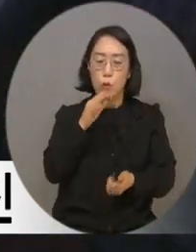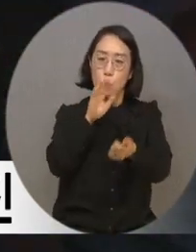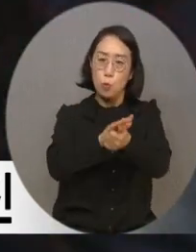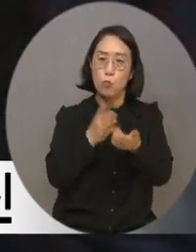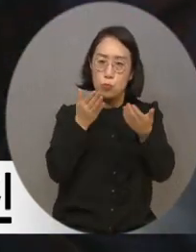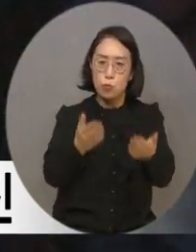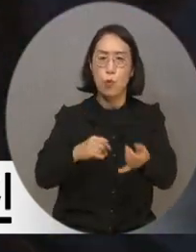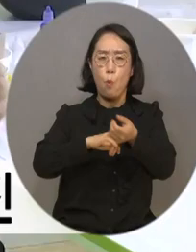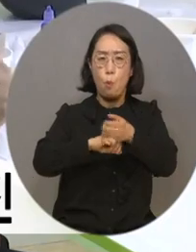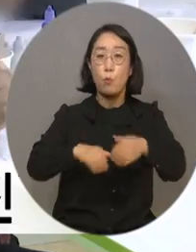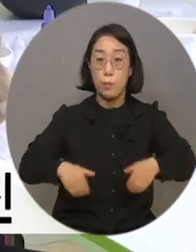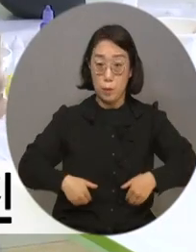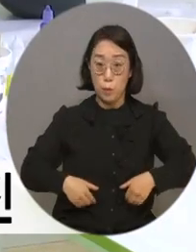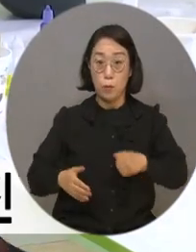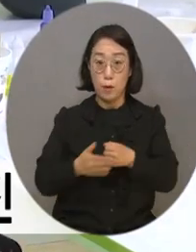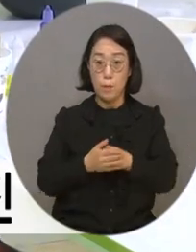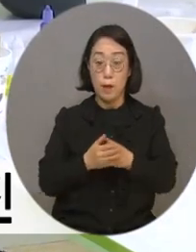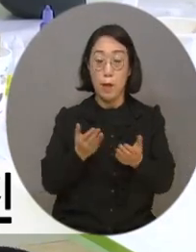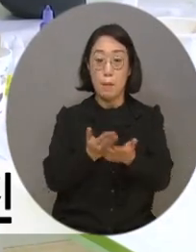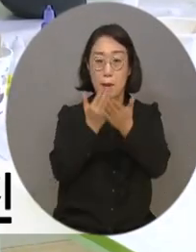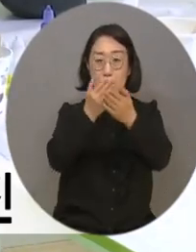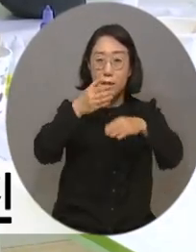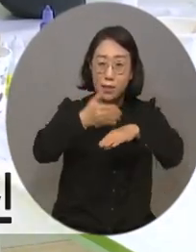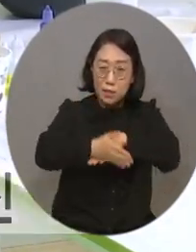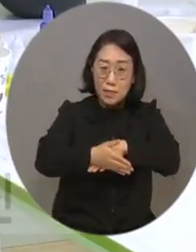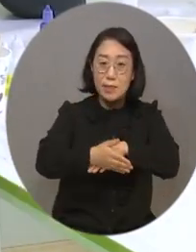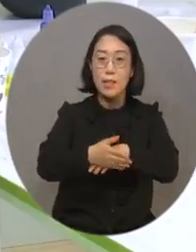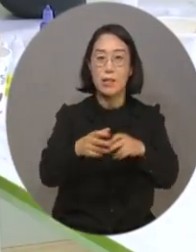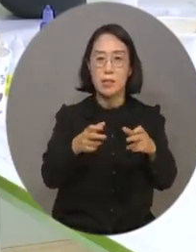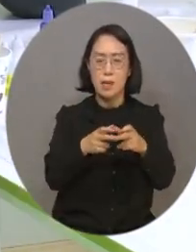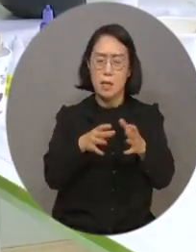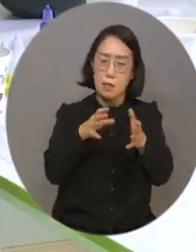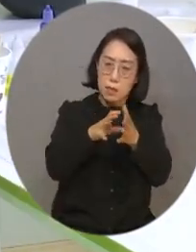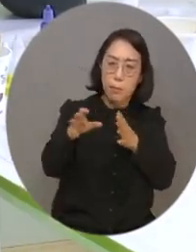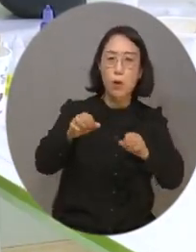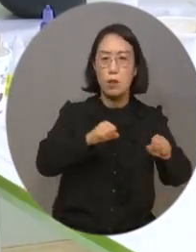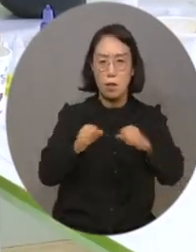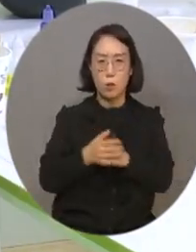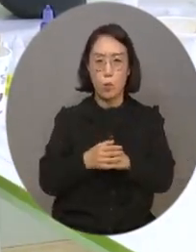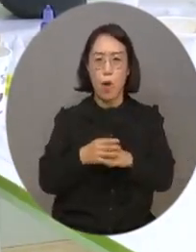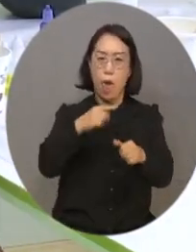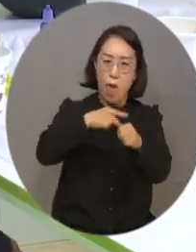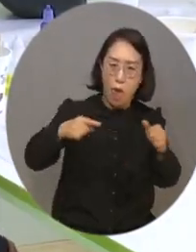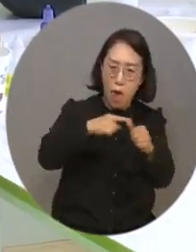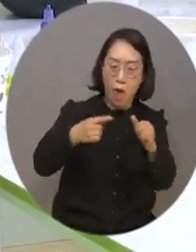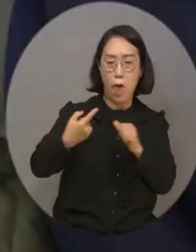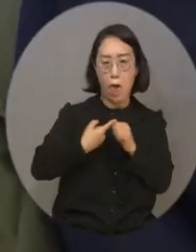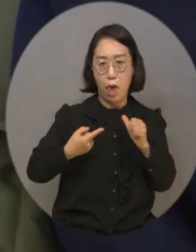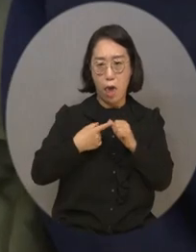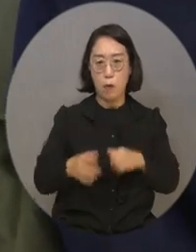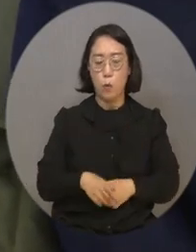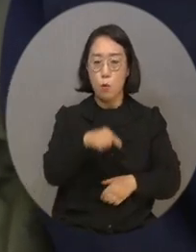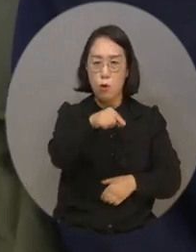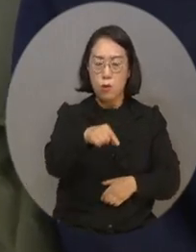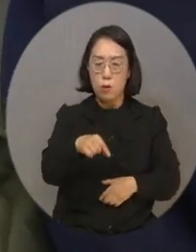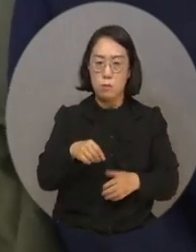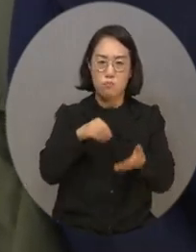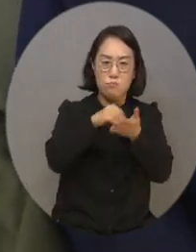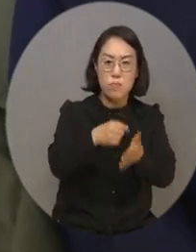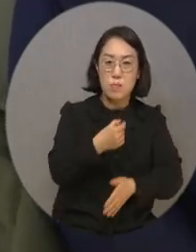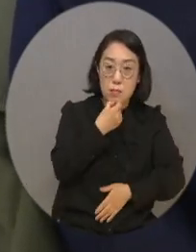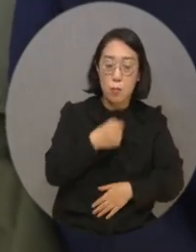상황이라며 발달장애인 중 자해, 타해 등 도전적 행동으로 시설 이용을 거부하거나 의사소통 등